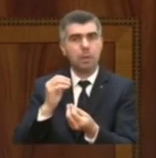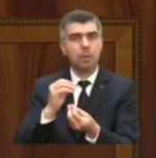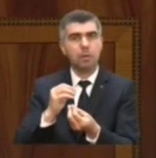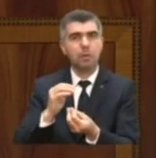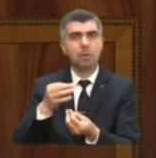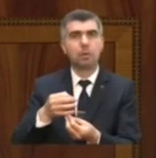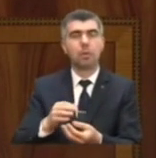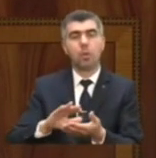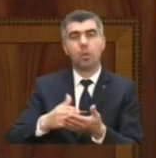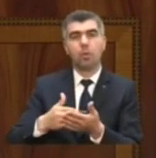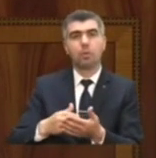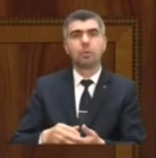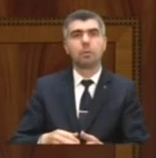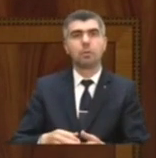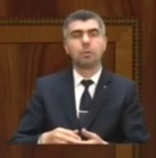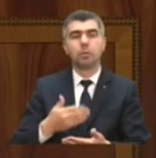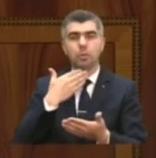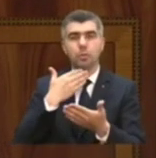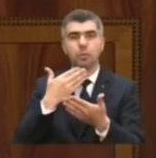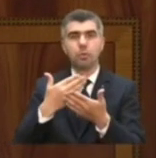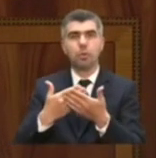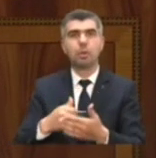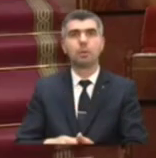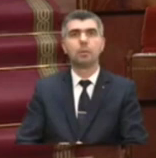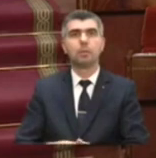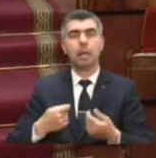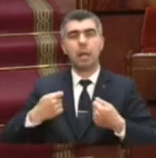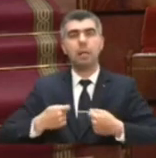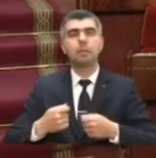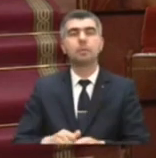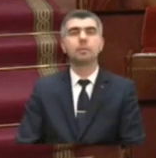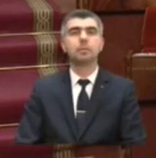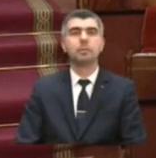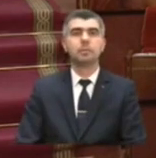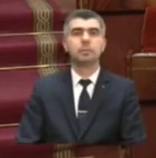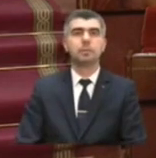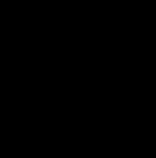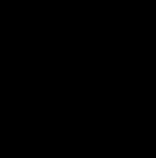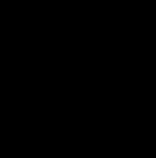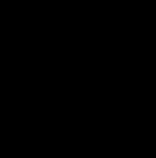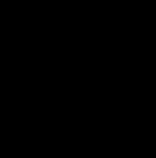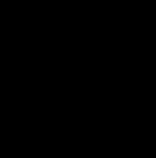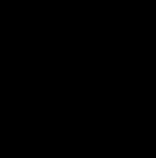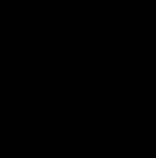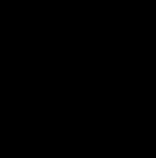هادو اولى. سيد الرئيس شكرا. سيد مصطفى شكرا.